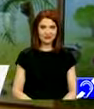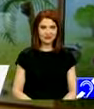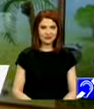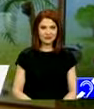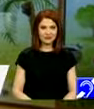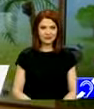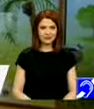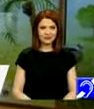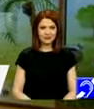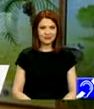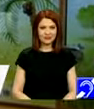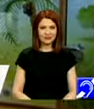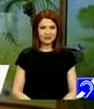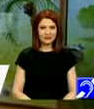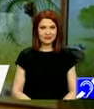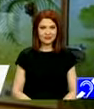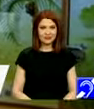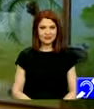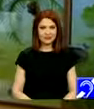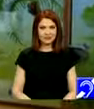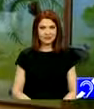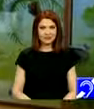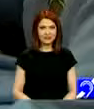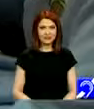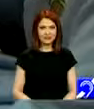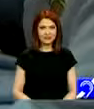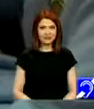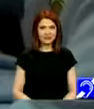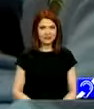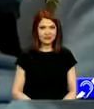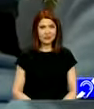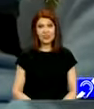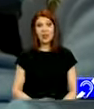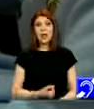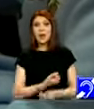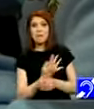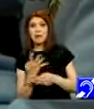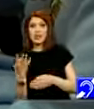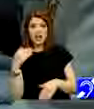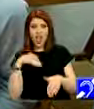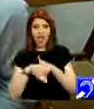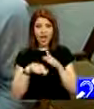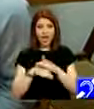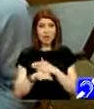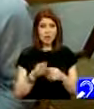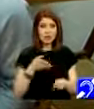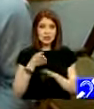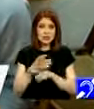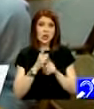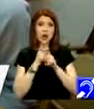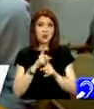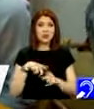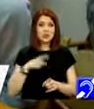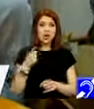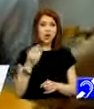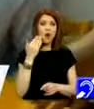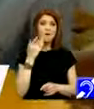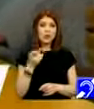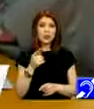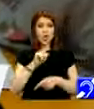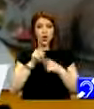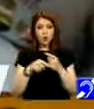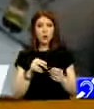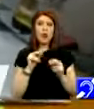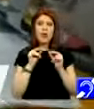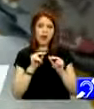they learned me on Romanian language. Printre refugiații care vin la cursuri se numără și Veronica. După fiecare lecție